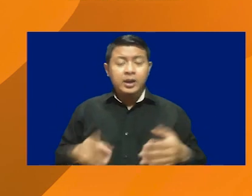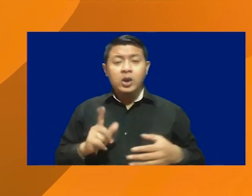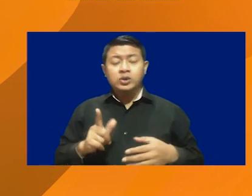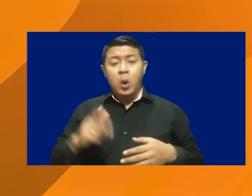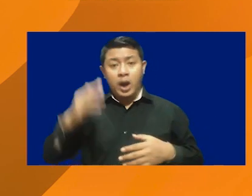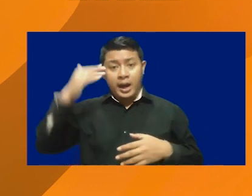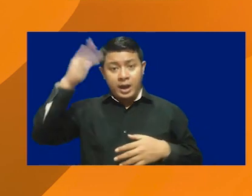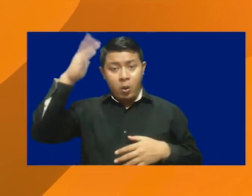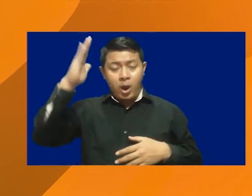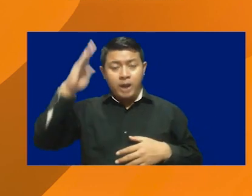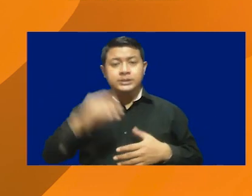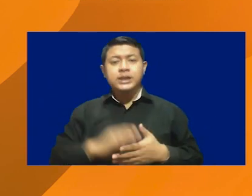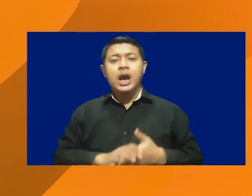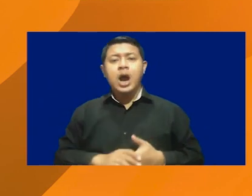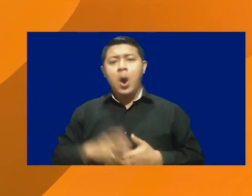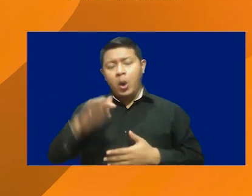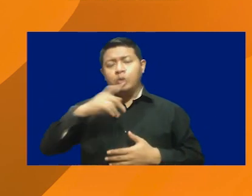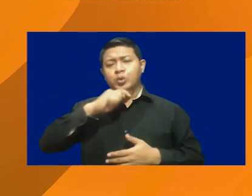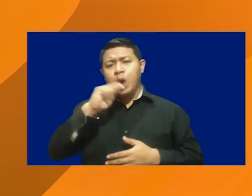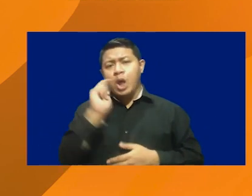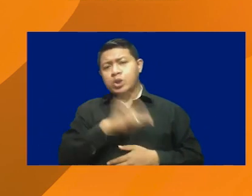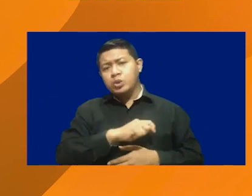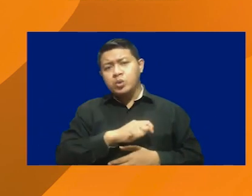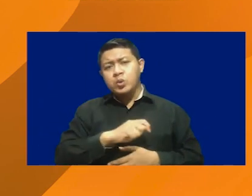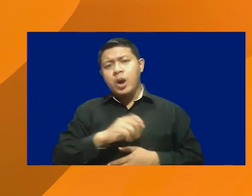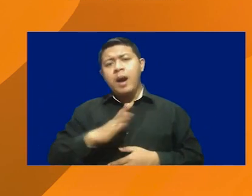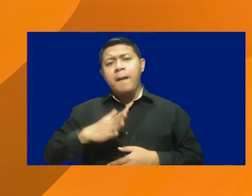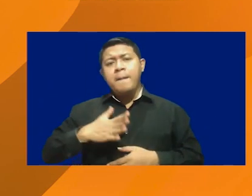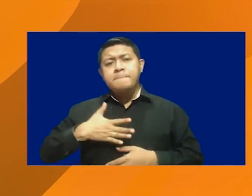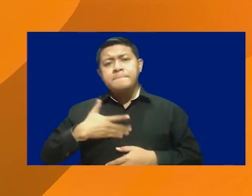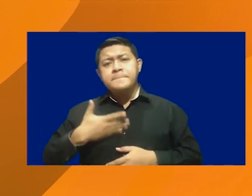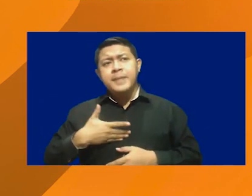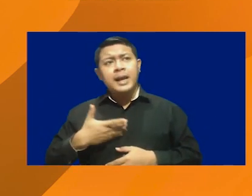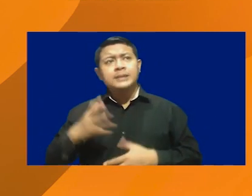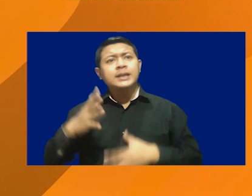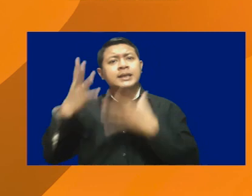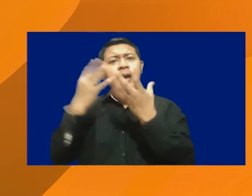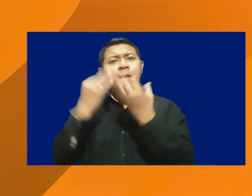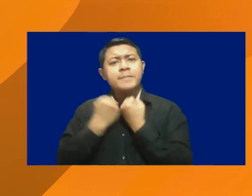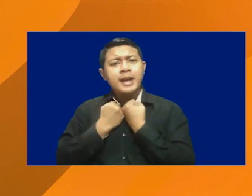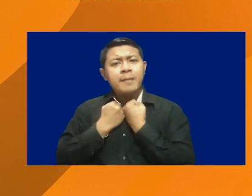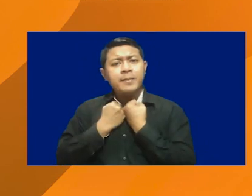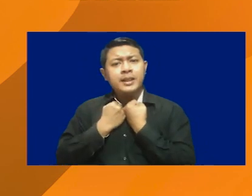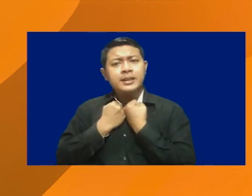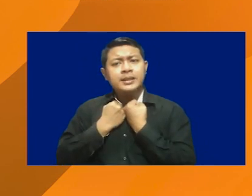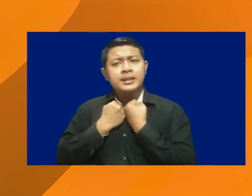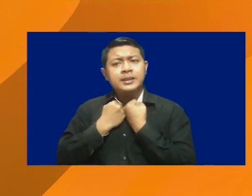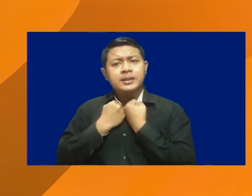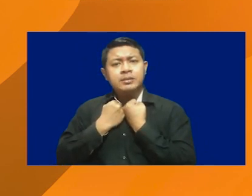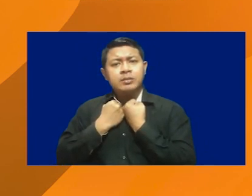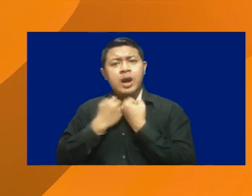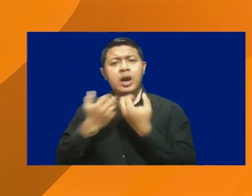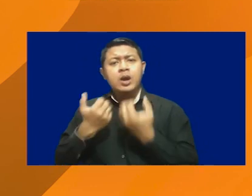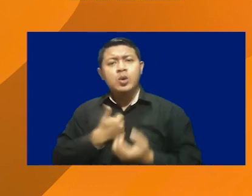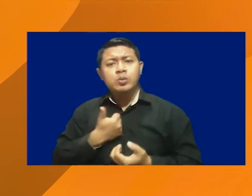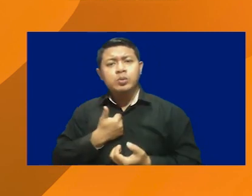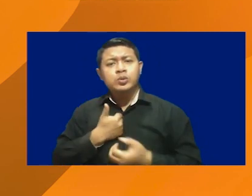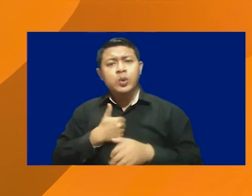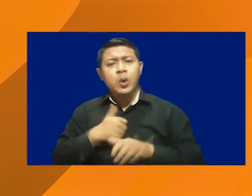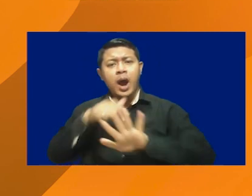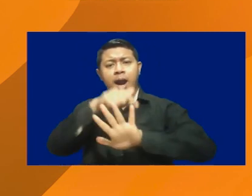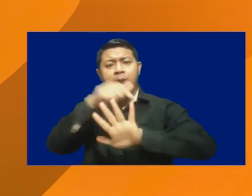Dan terakhir, bagaimana apabila seorang dewasa atau seorang yang sudah tua merasa tidak mendapatkan